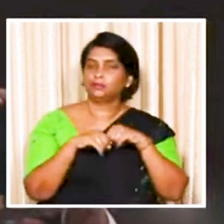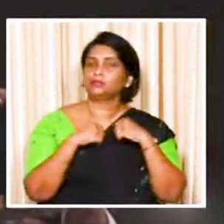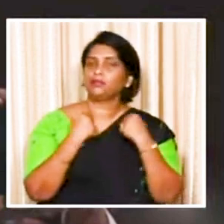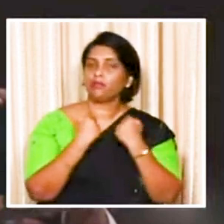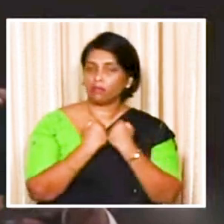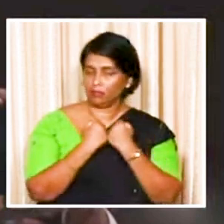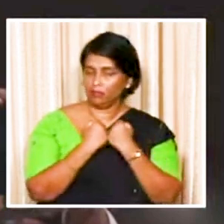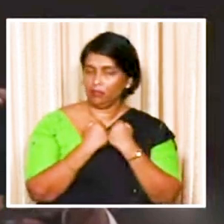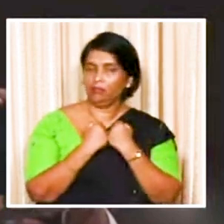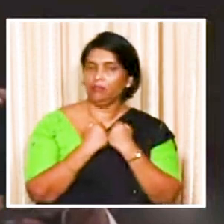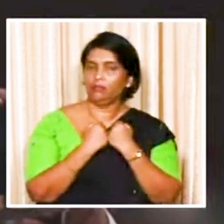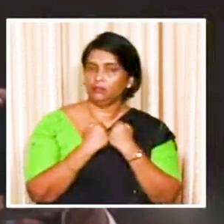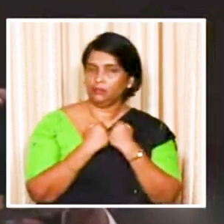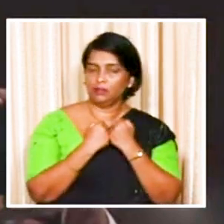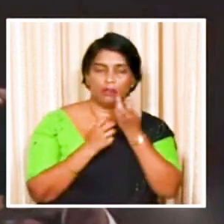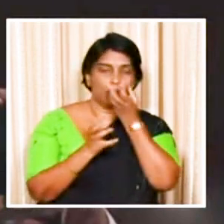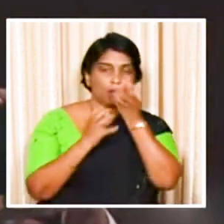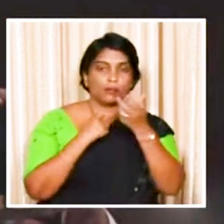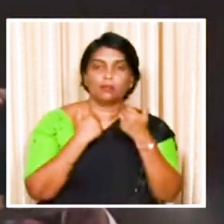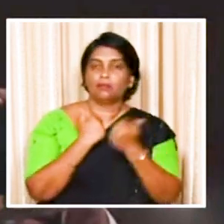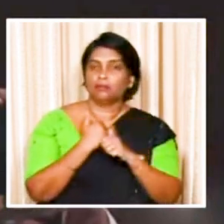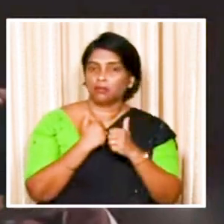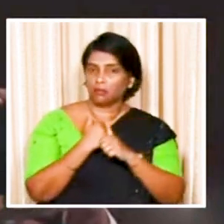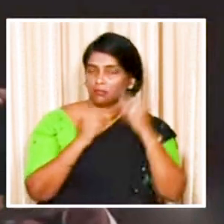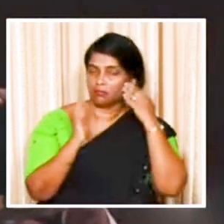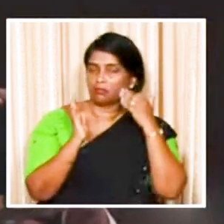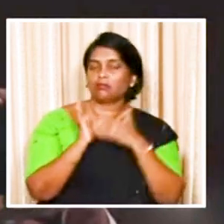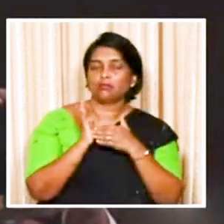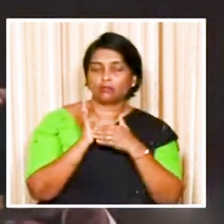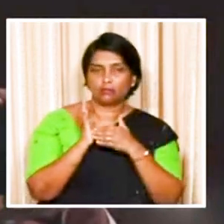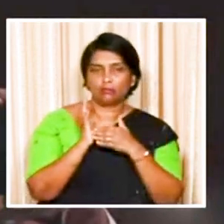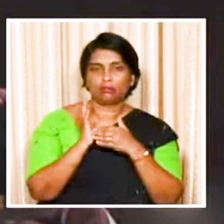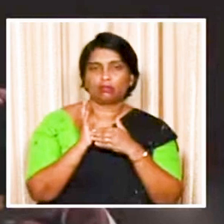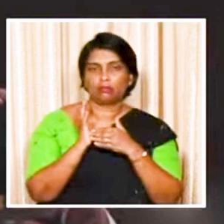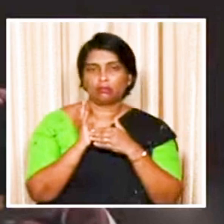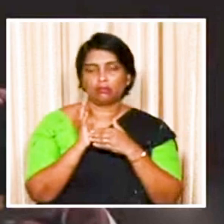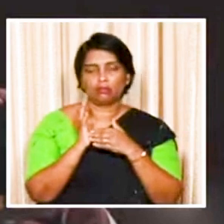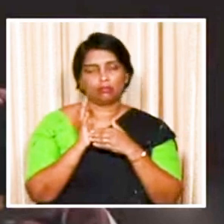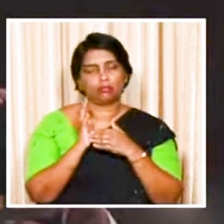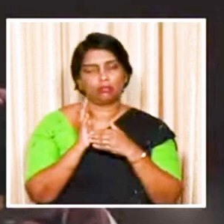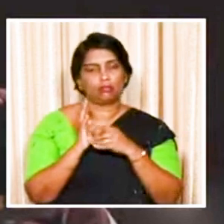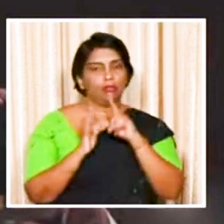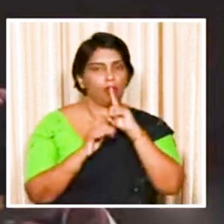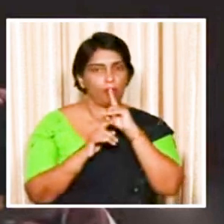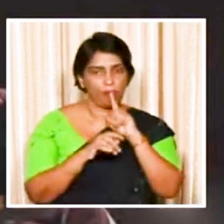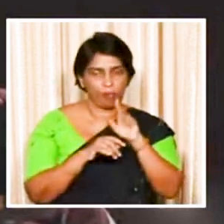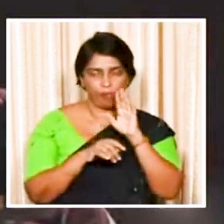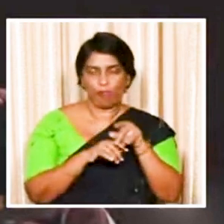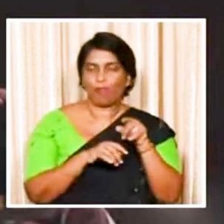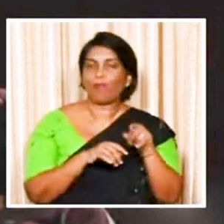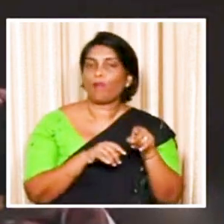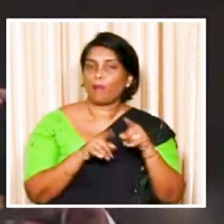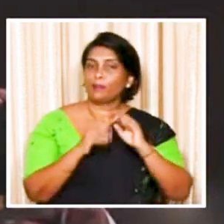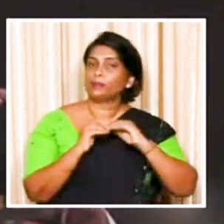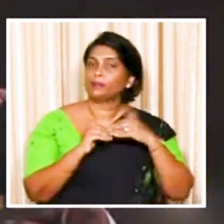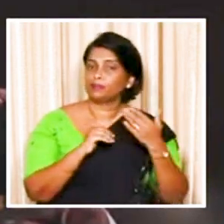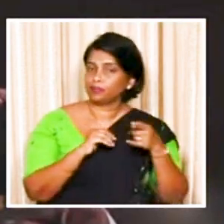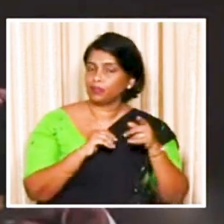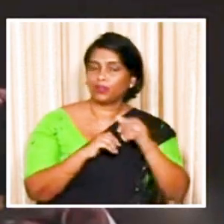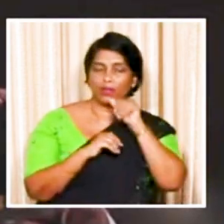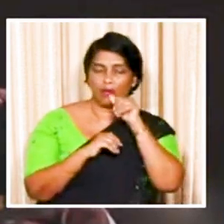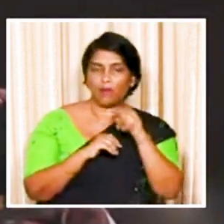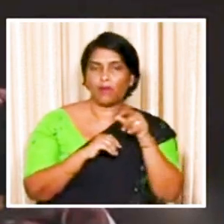பணியில் ஈடுபட்டிருந்ததாக எதிர்பாராத விதமாக நிகழ்ந்த வெடிப்பினால் படுகாயமடைந்து கிளிநொச்சி வைத்தியசாலையில் அனுமதிக்கப்பட்டு பின்